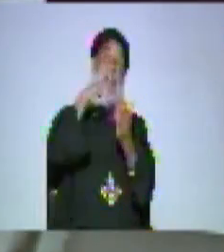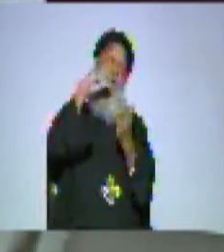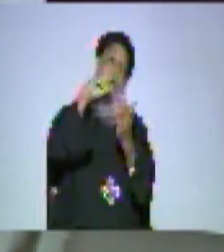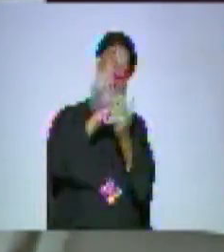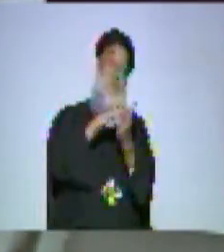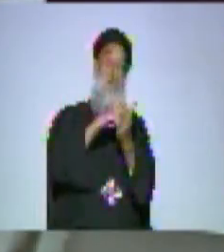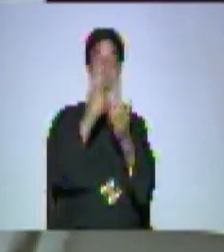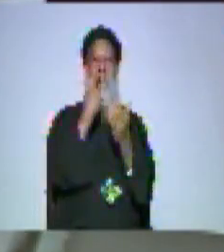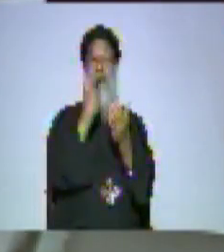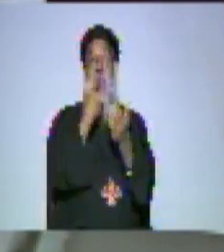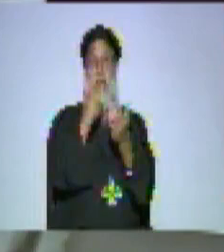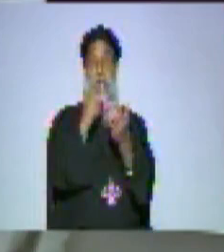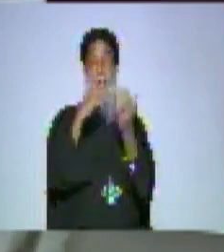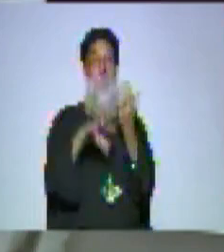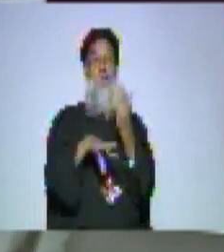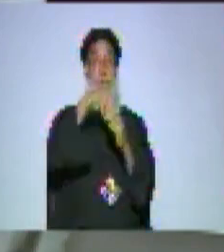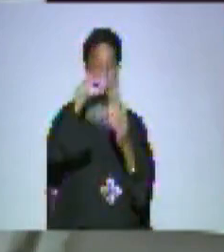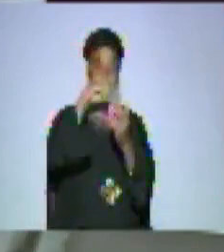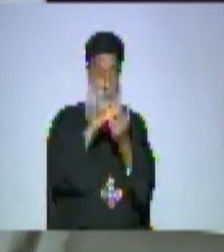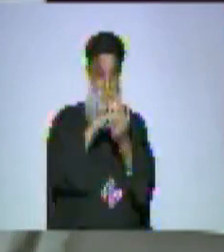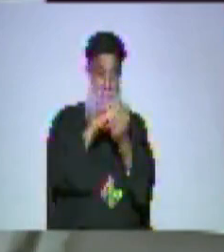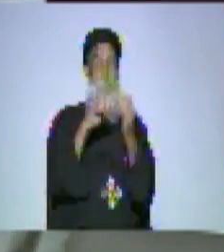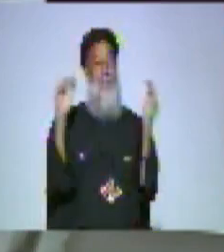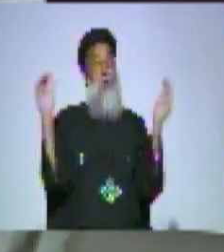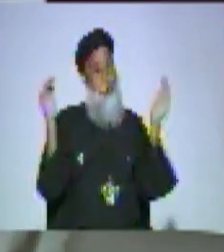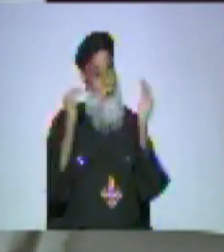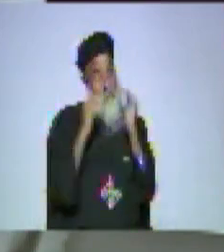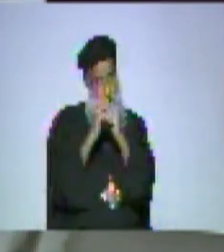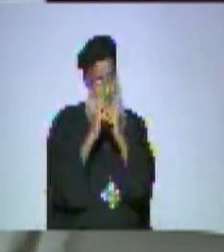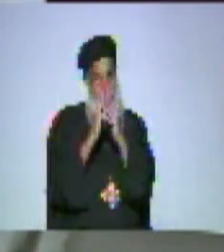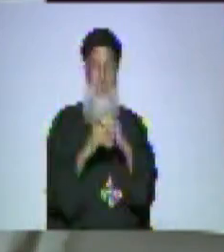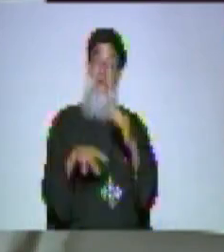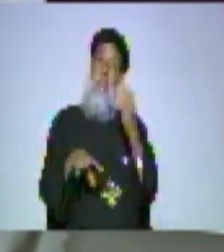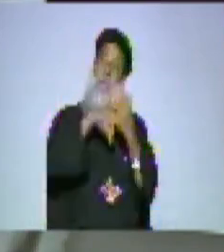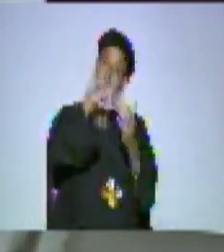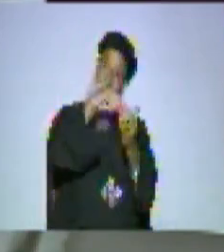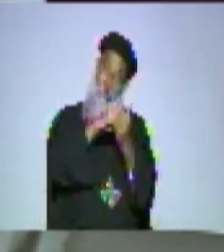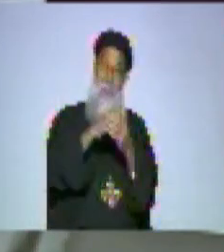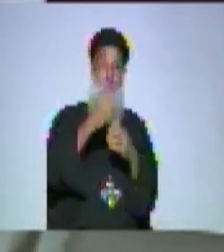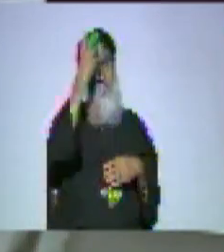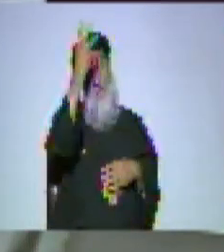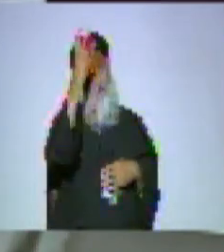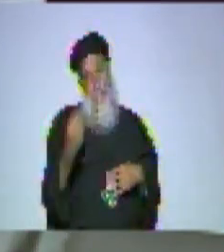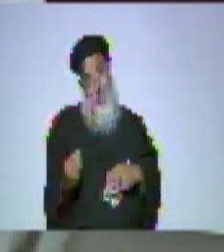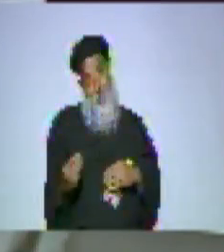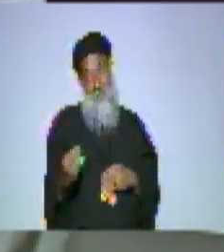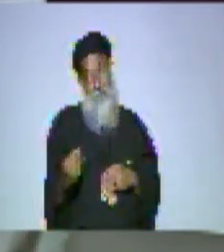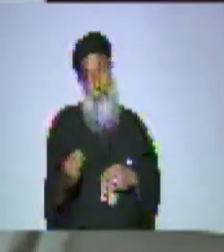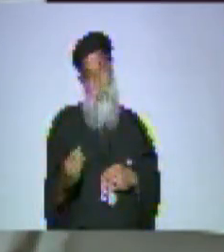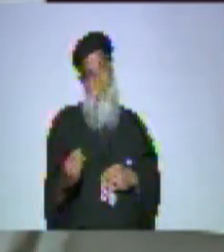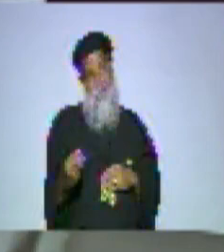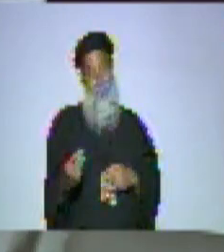بدايه اليوم يعني بدايه الليل يعني كل بدايه